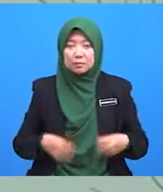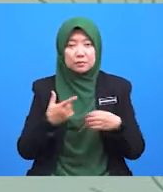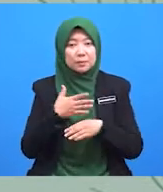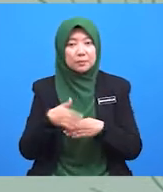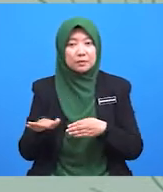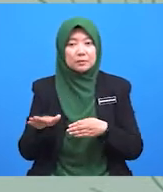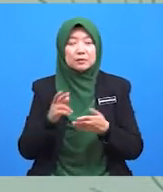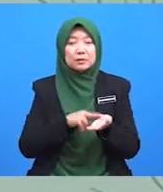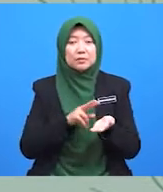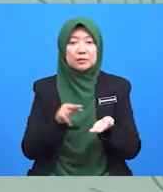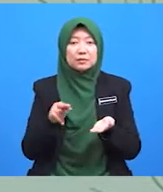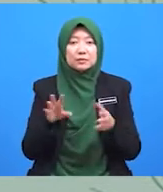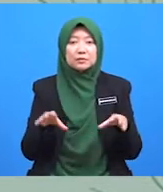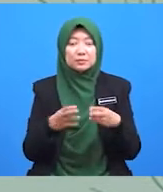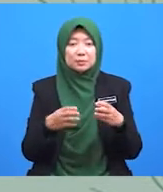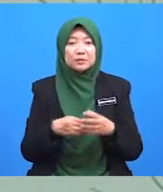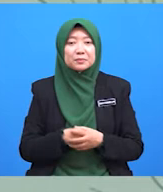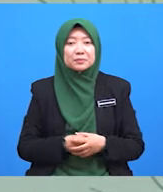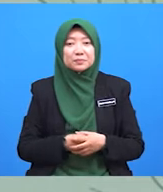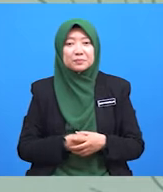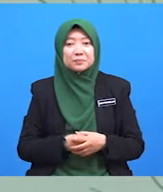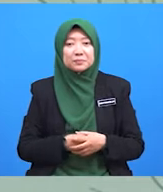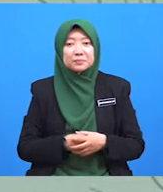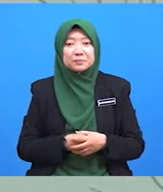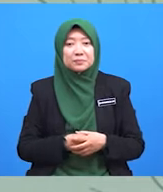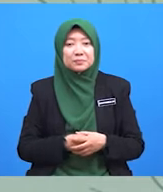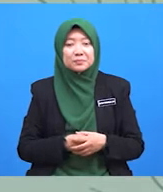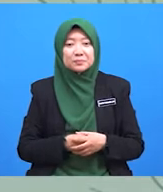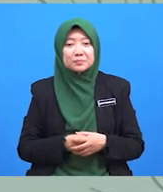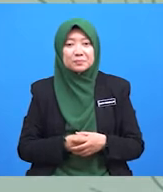pelanggan selepas rawatan dilakukan.